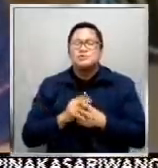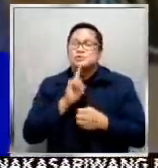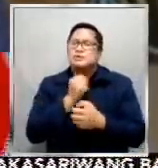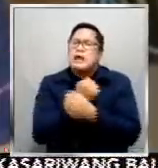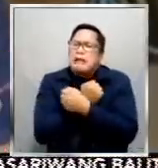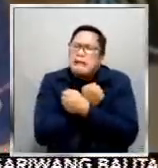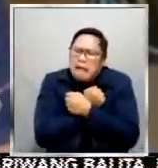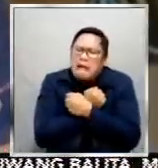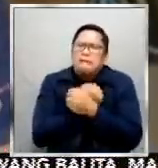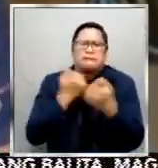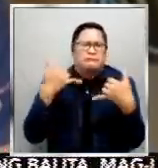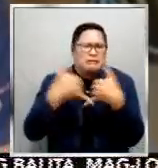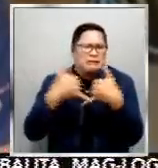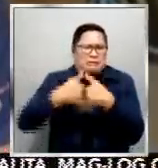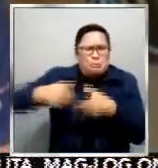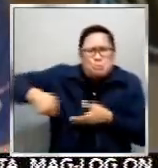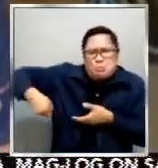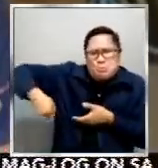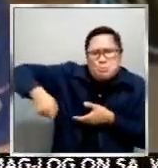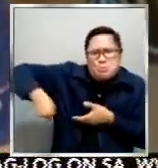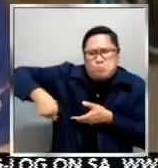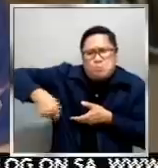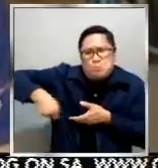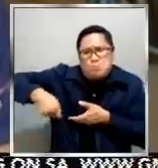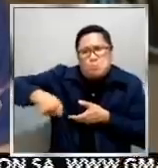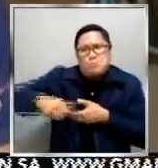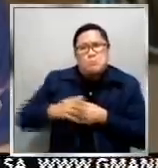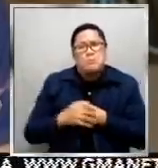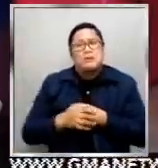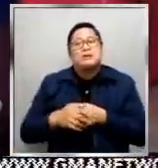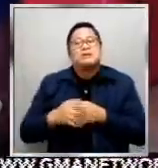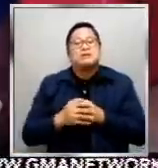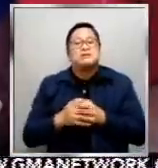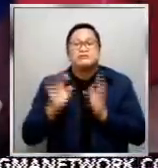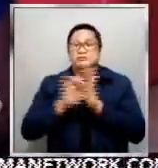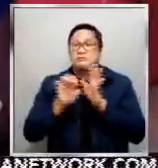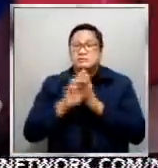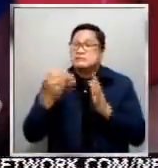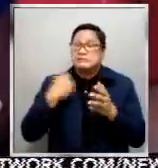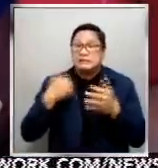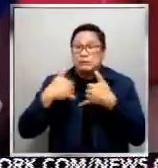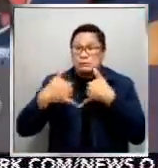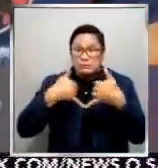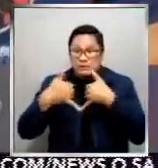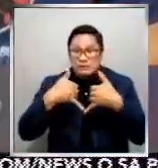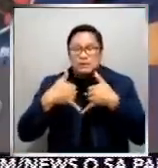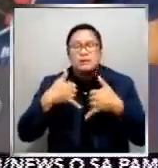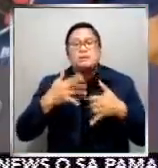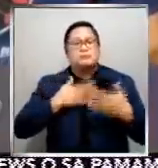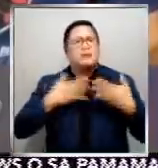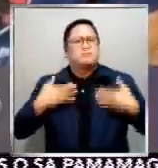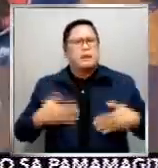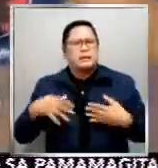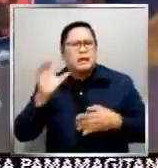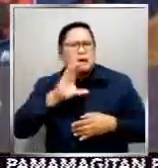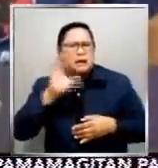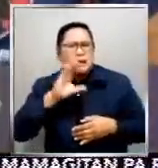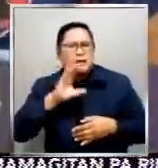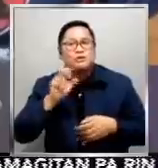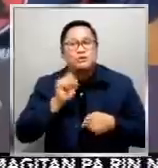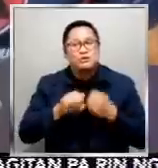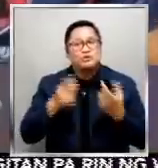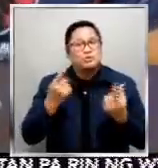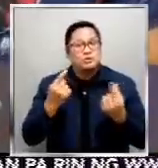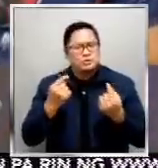talagang parang pag hindi ako nakapag-compete, hinahanap ng katawan ko. Kaya ang ginawa ko, talaga nagpa-condition